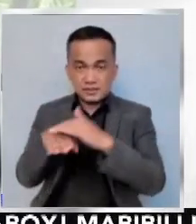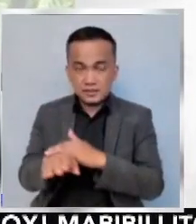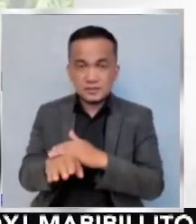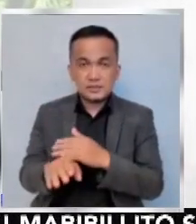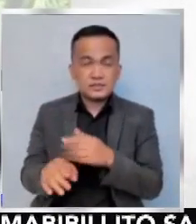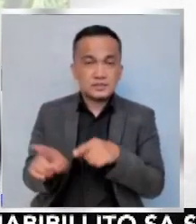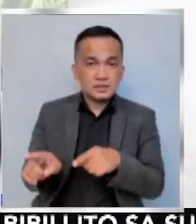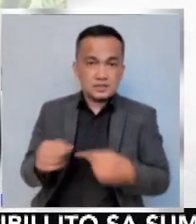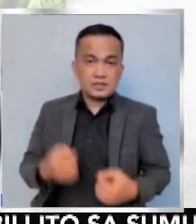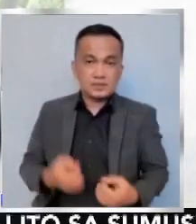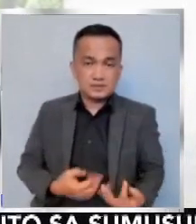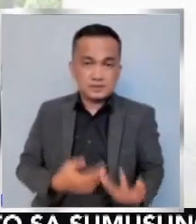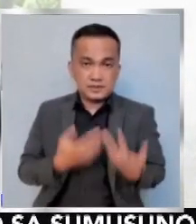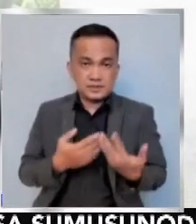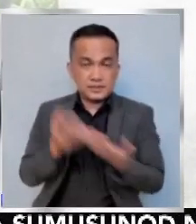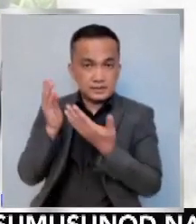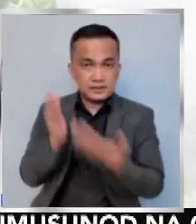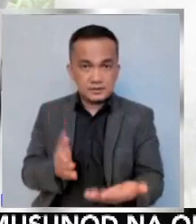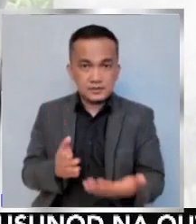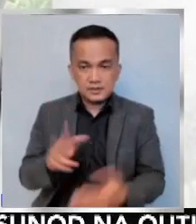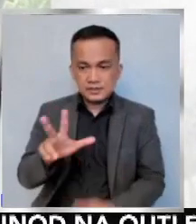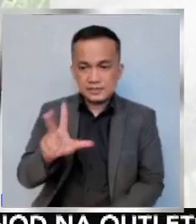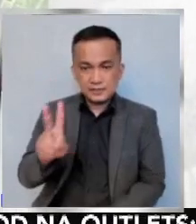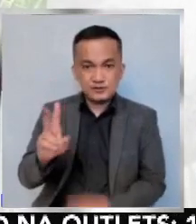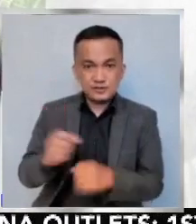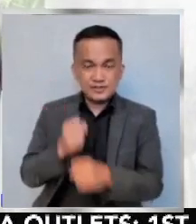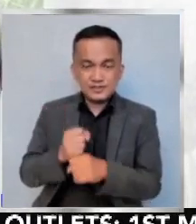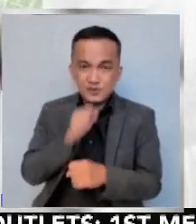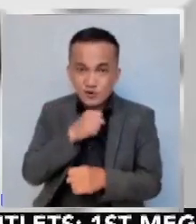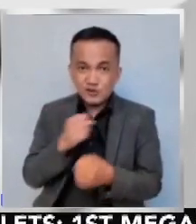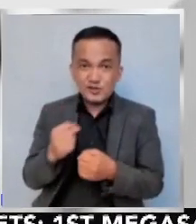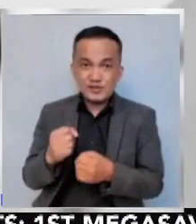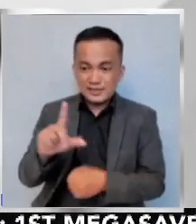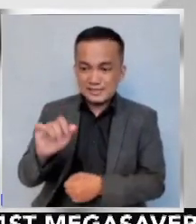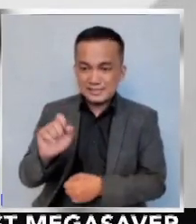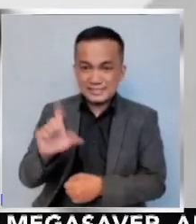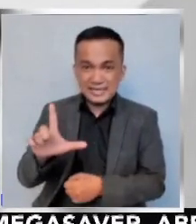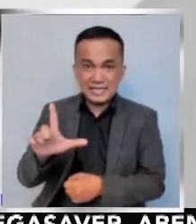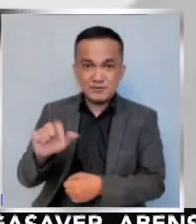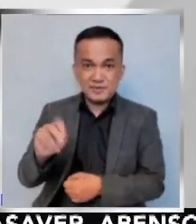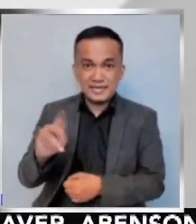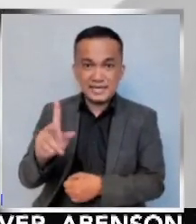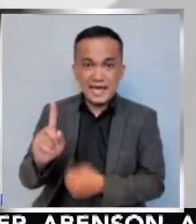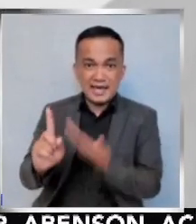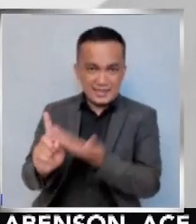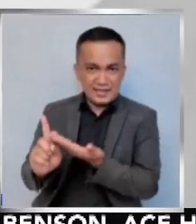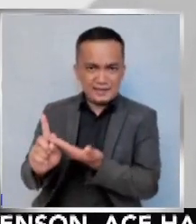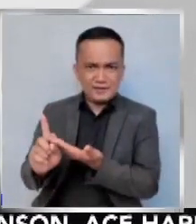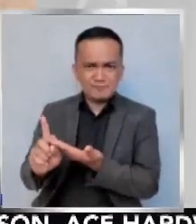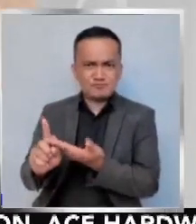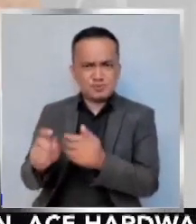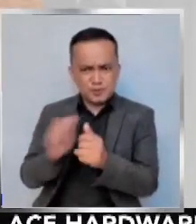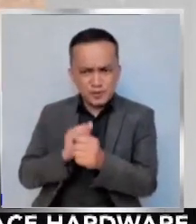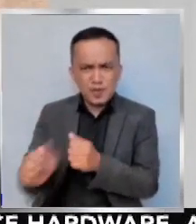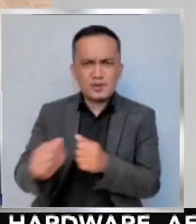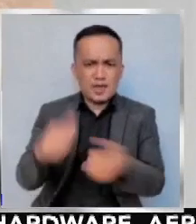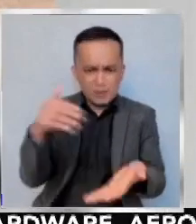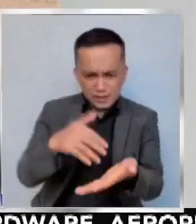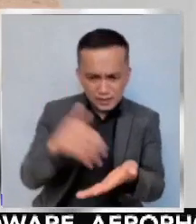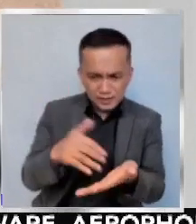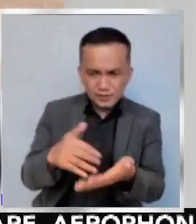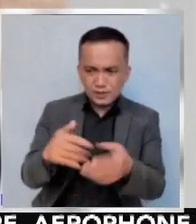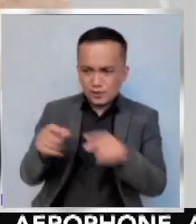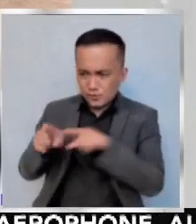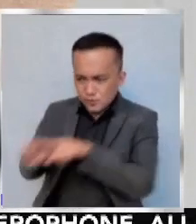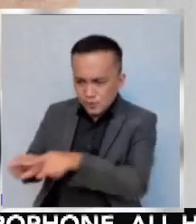inspirasyong hatid ng 32 anyos na si Lizelle Formentera. Itinawid ni Lizelle ang kanyang pag-aaral habang sabayang nagtitinda